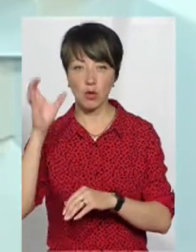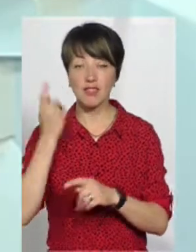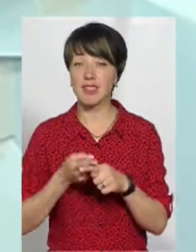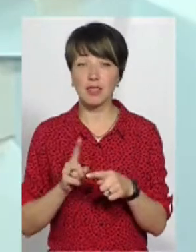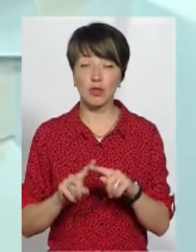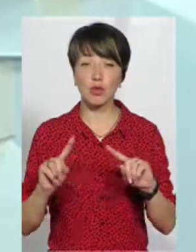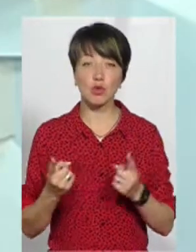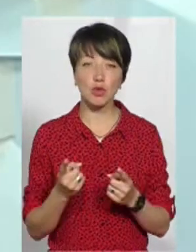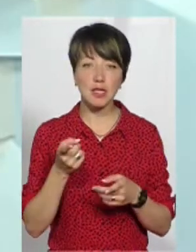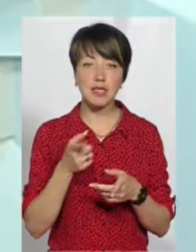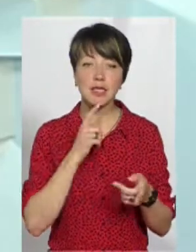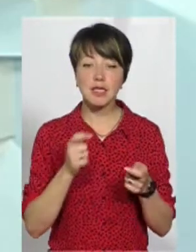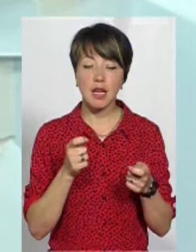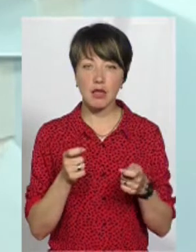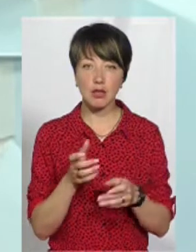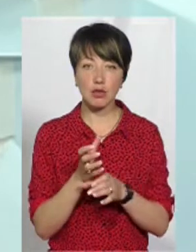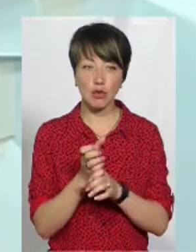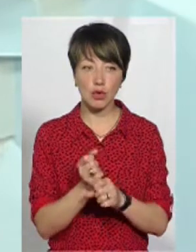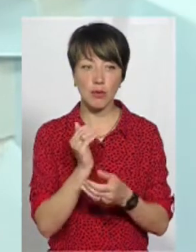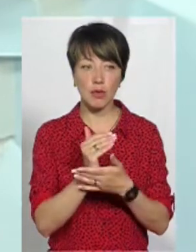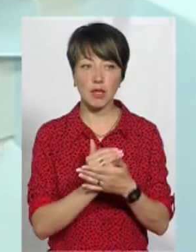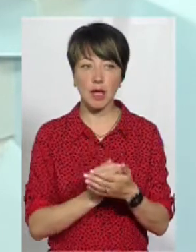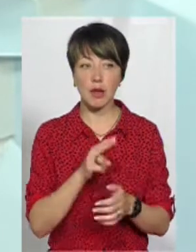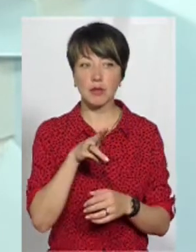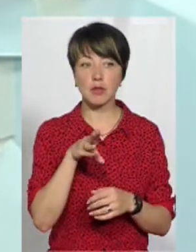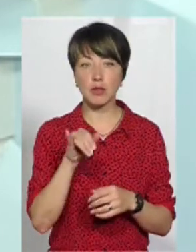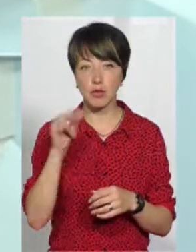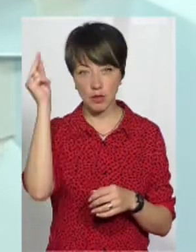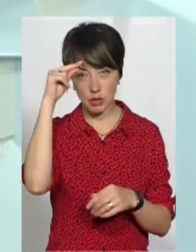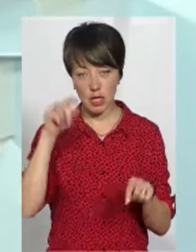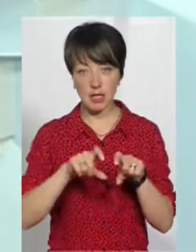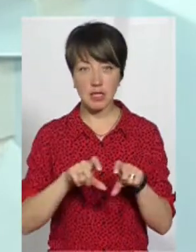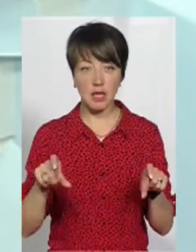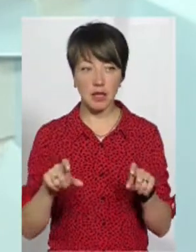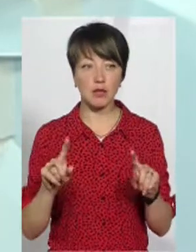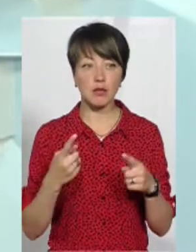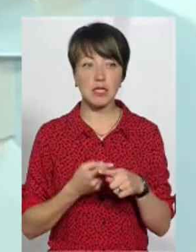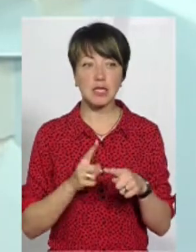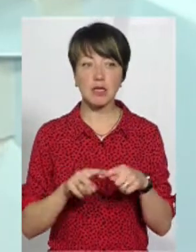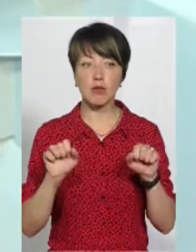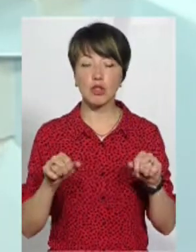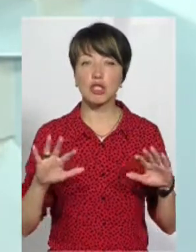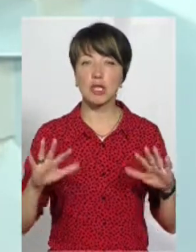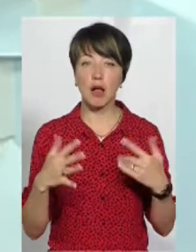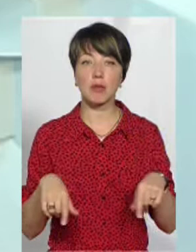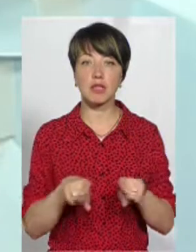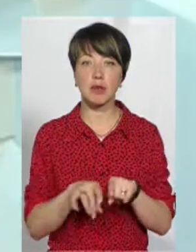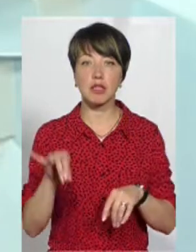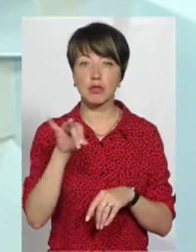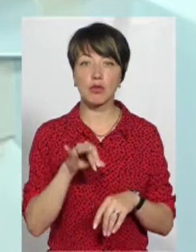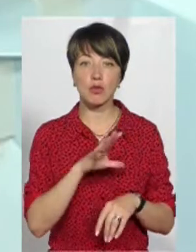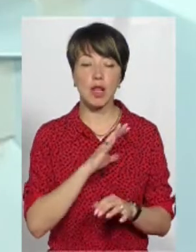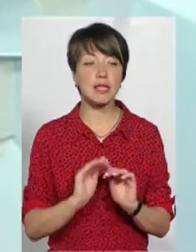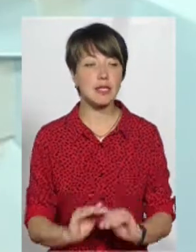Тому ми дуже застерігаємо від скорочення мережі професійно-технічних навчальних закладів. Тому що це може трапитися та сама історія, яка